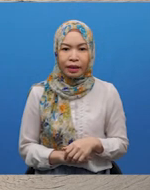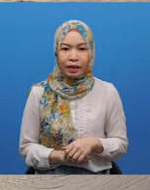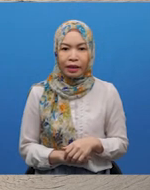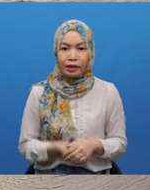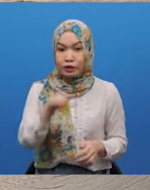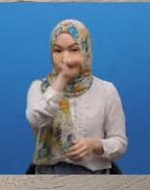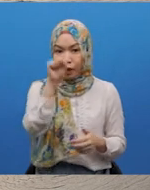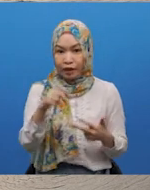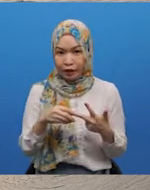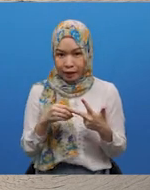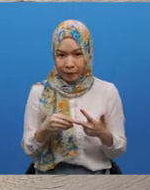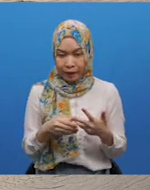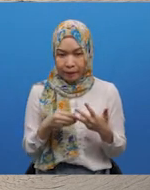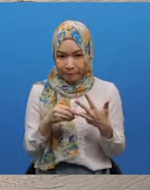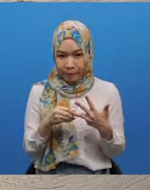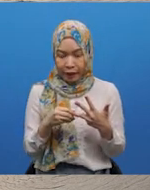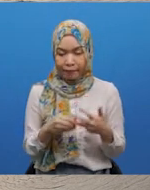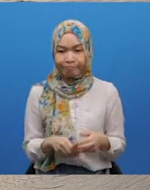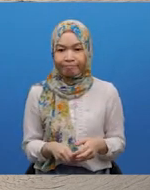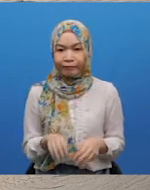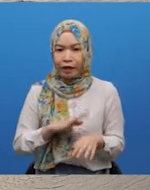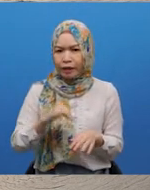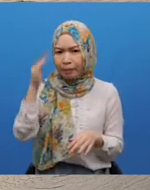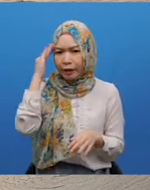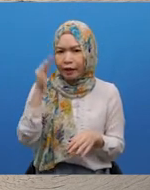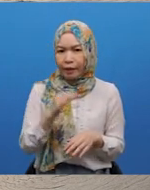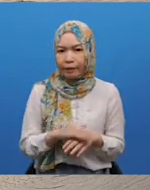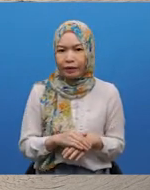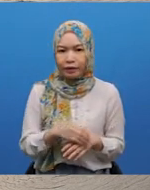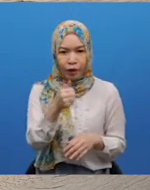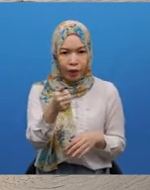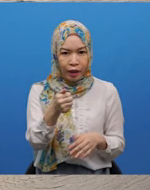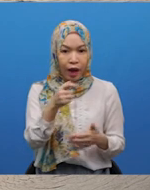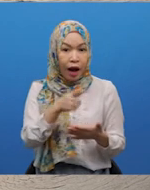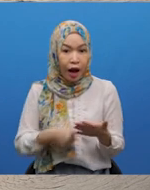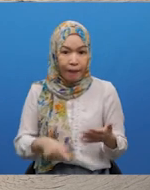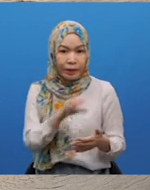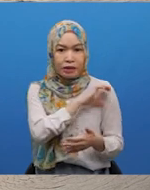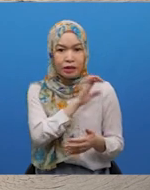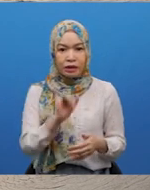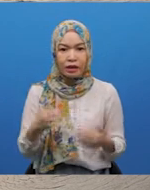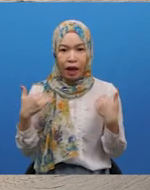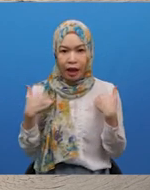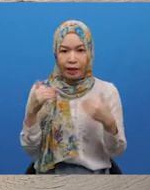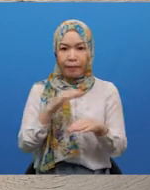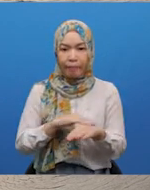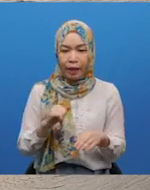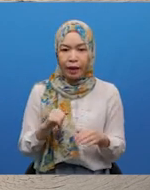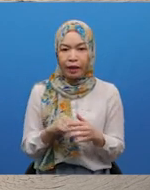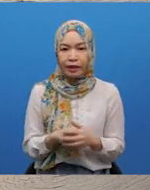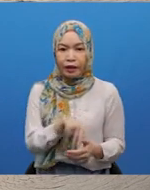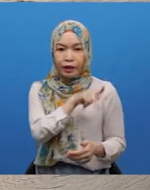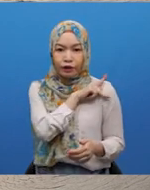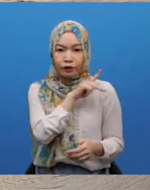Soalan keempat, pada pendapat anda, apakah ciri-ciri yang ada pada seorang pemimpin